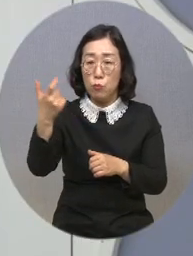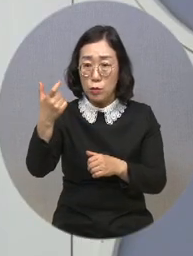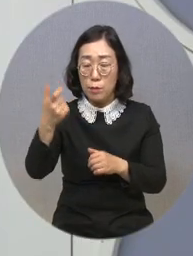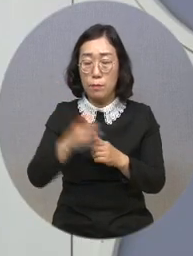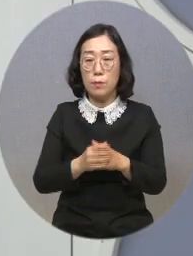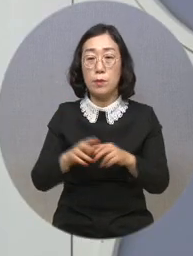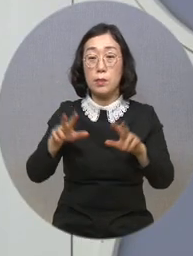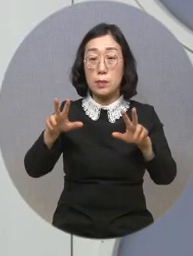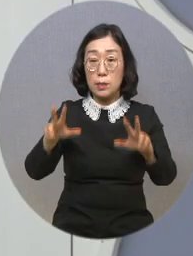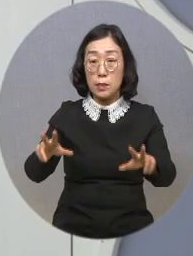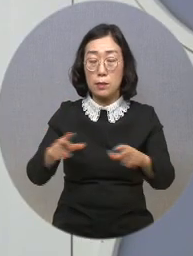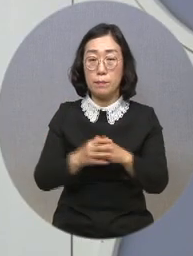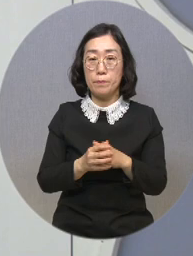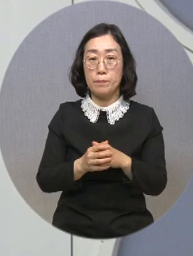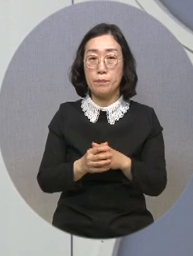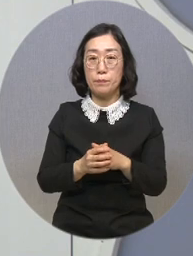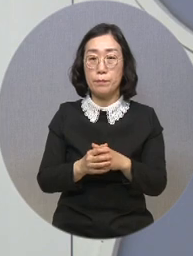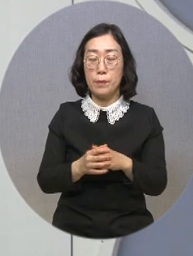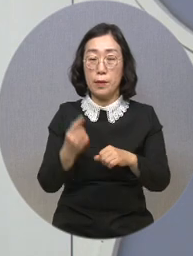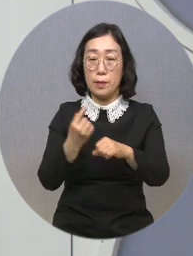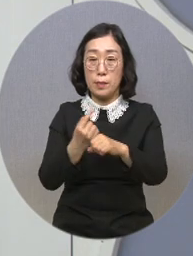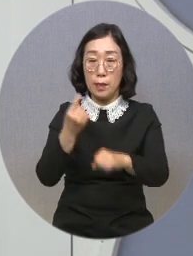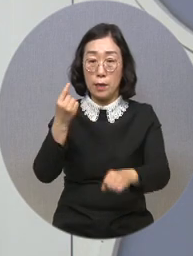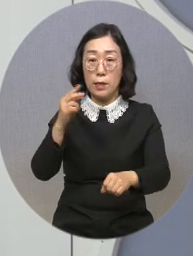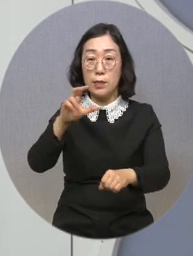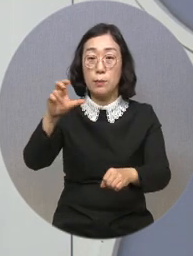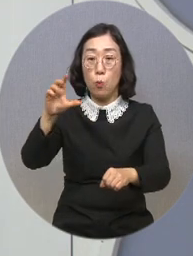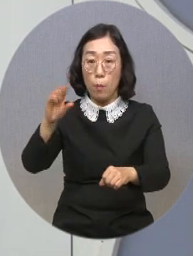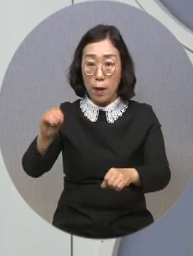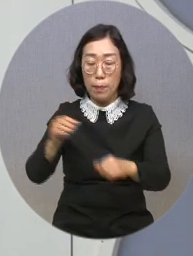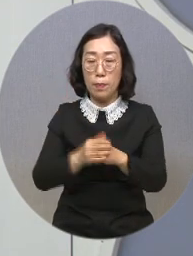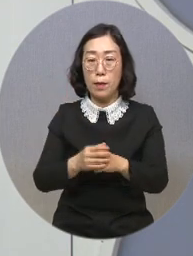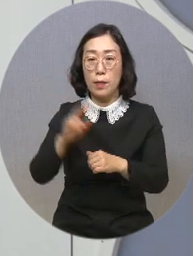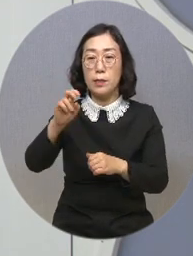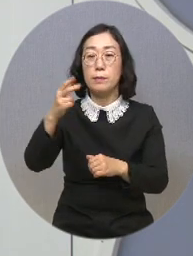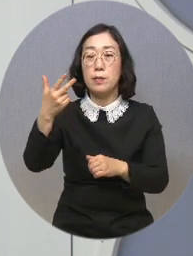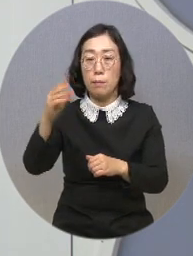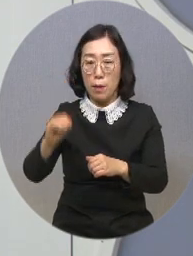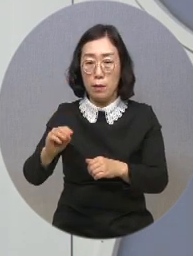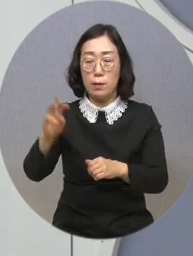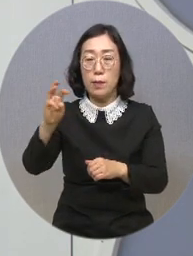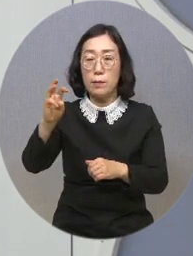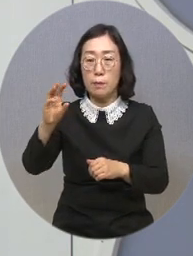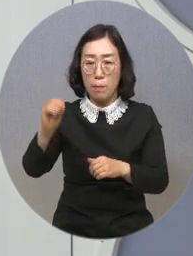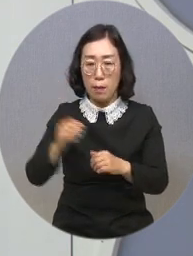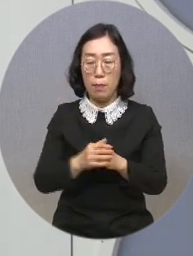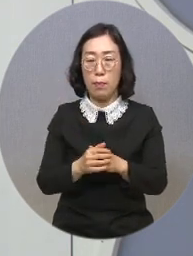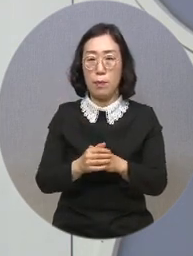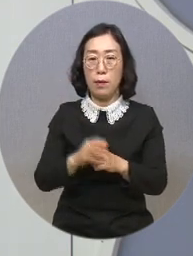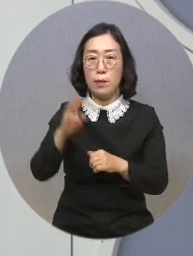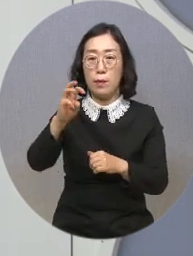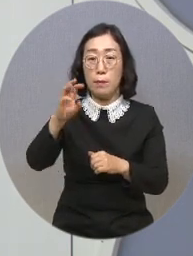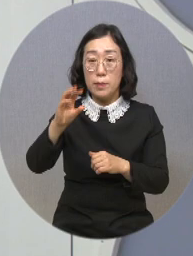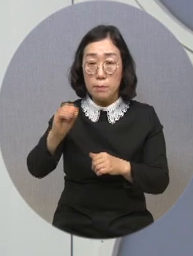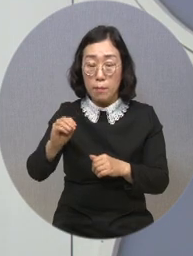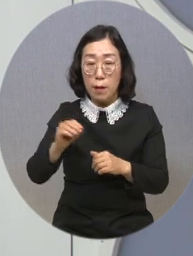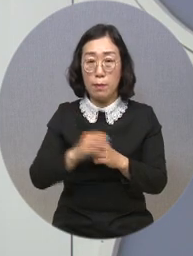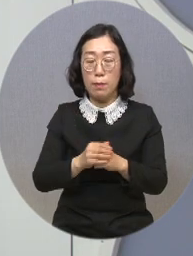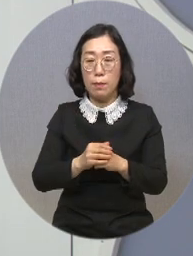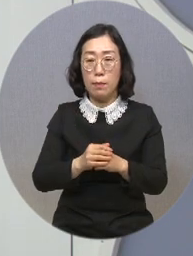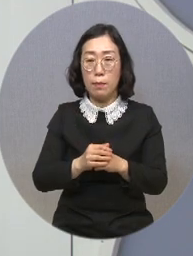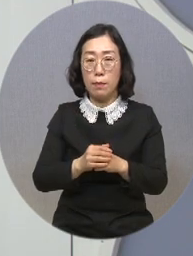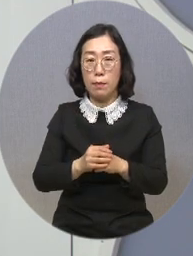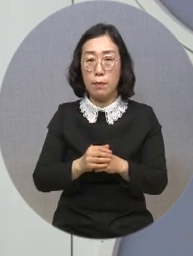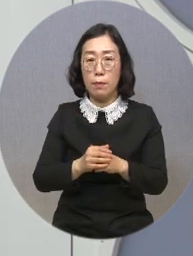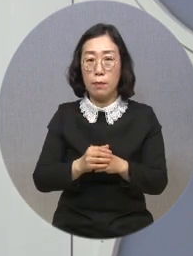지금 우리나라는 작년에 25만 명, 27만 명, 30만 명. 30만 명에서 지금 25만 명으로